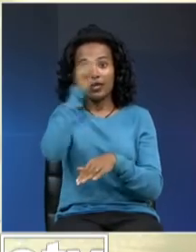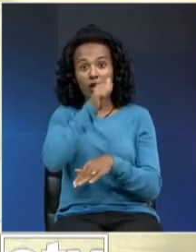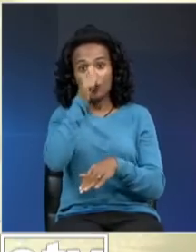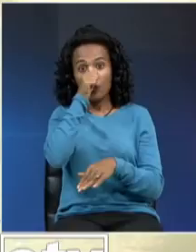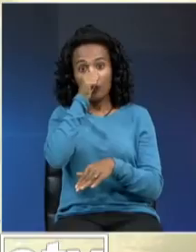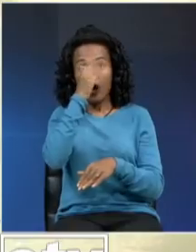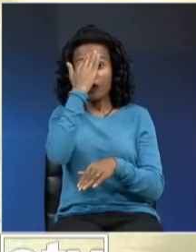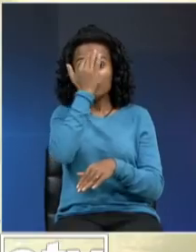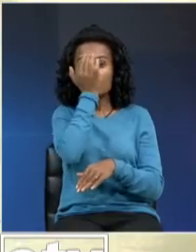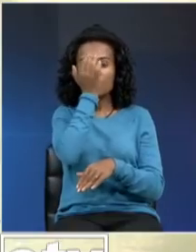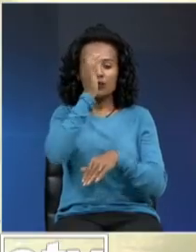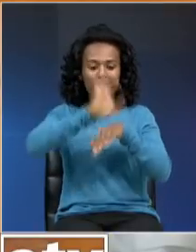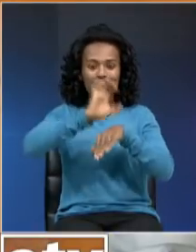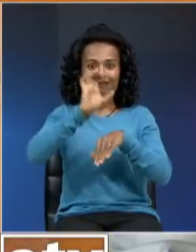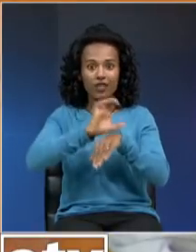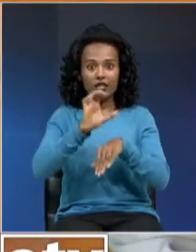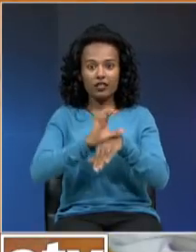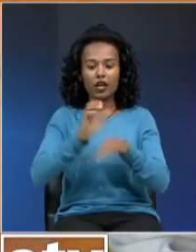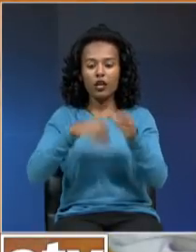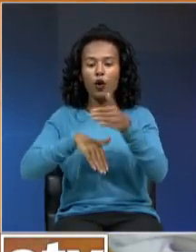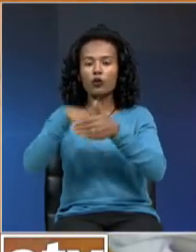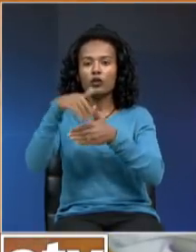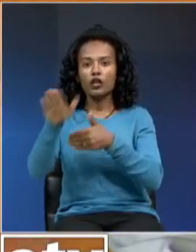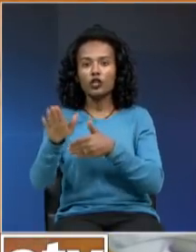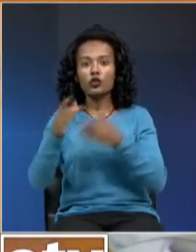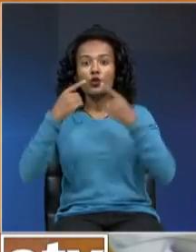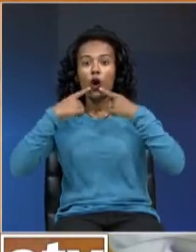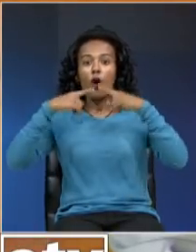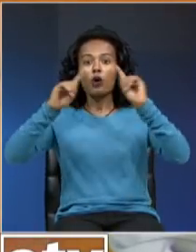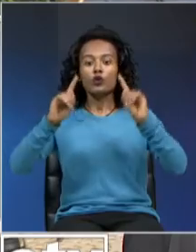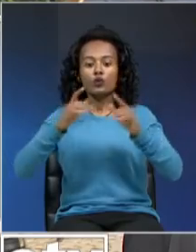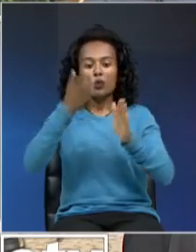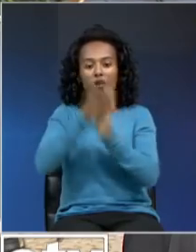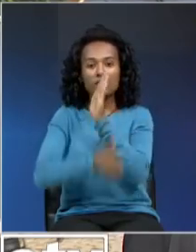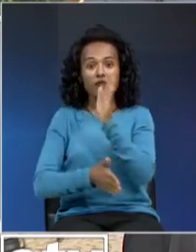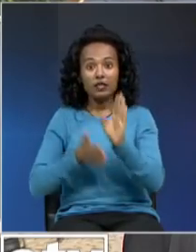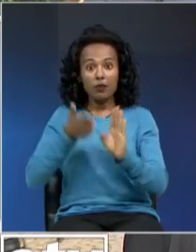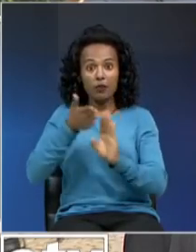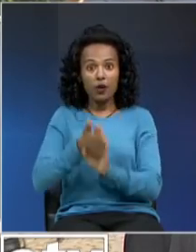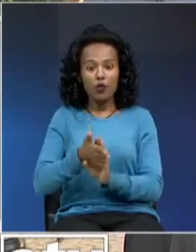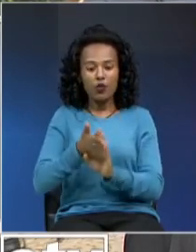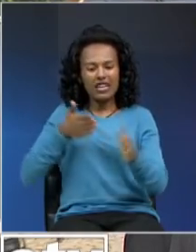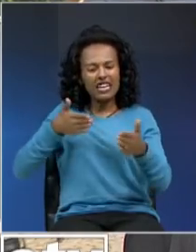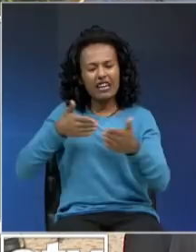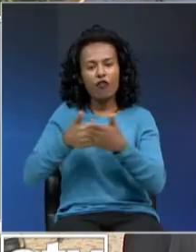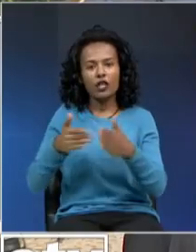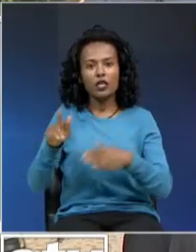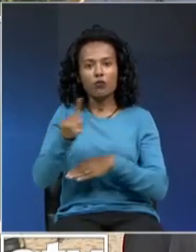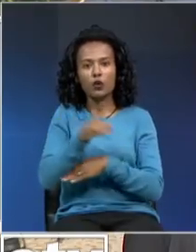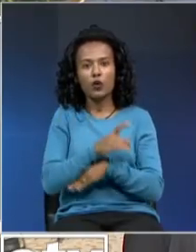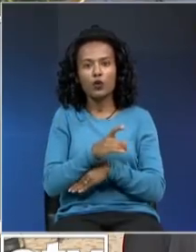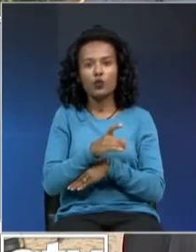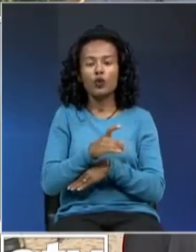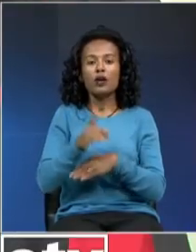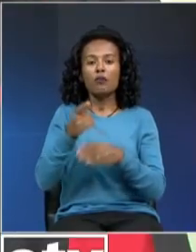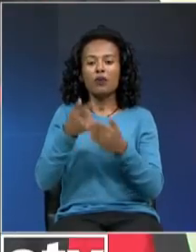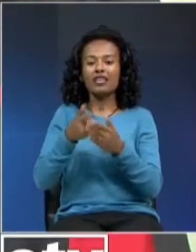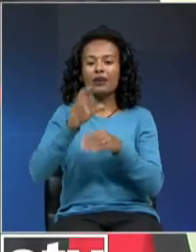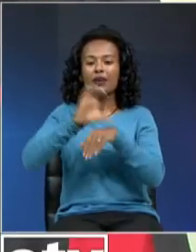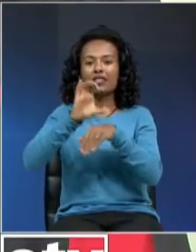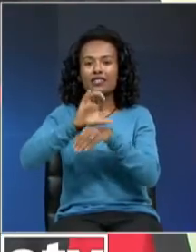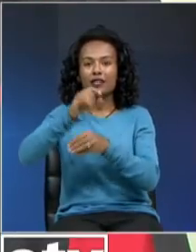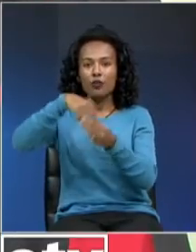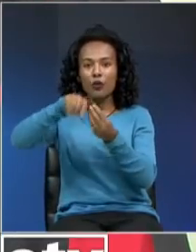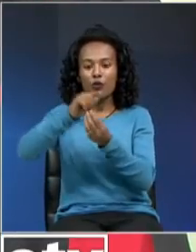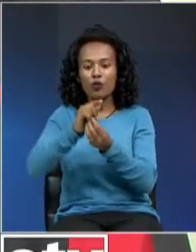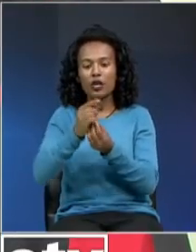የኢትዮጵያ ኦርቶዶክስ ተዋህዶ ቤተክርስቲያን ያወጣቻቸውን አዋጆች በማስፈጸም ሂደት ውስጥ እንቅፋት የሚሆኑ በየአጥቢያው ህዝብ